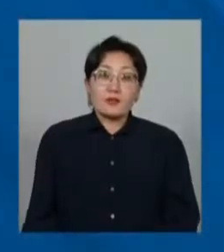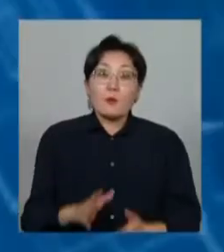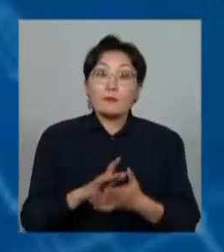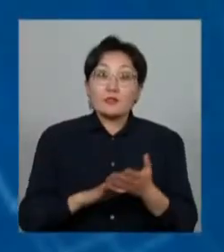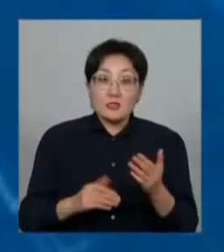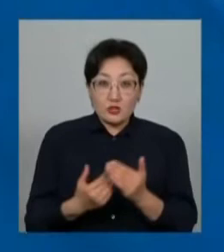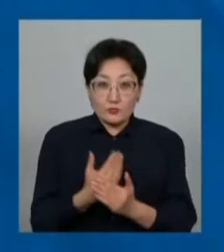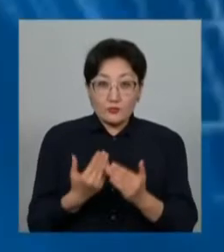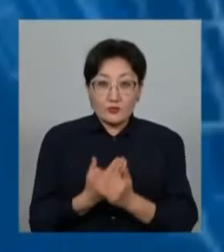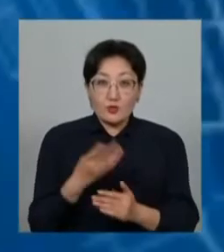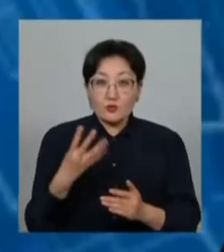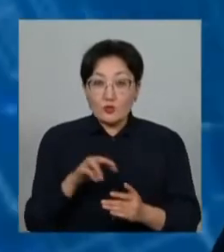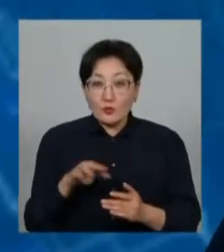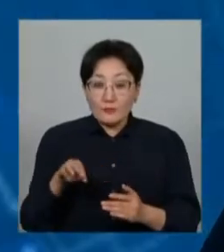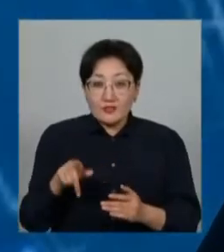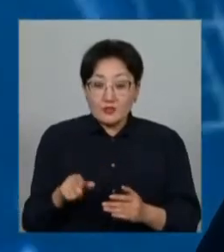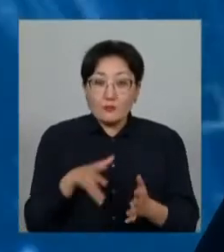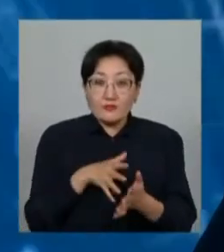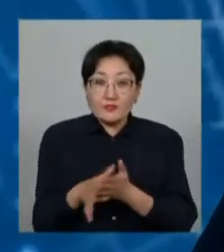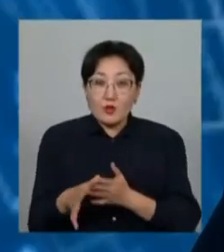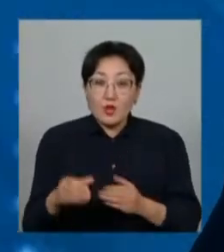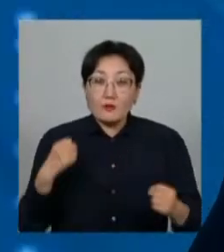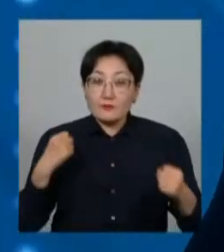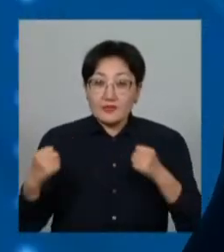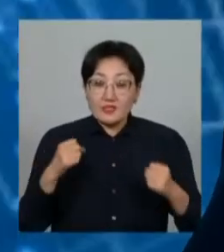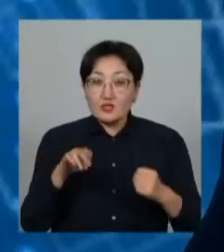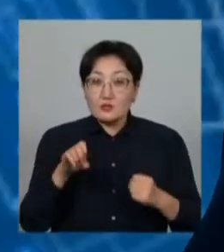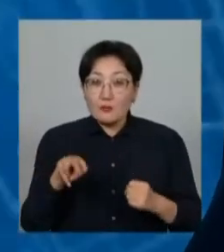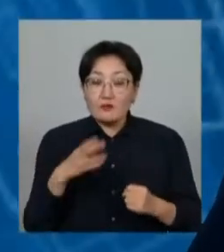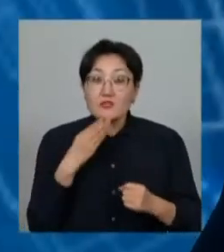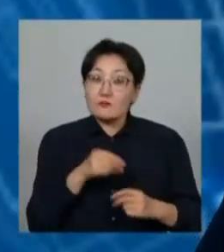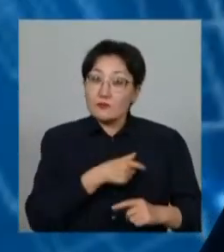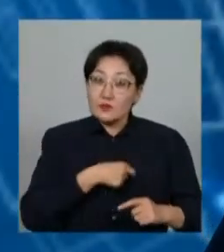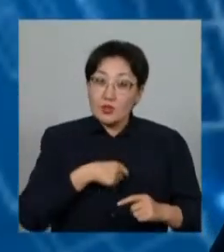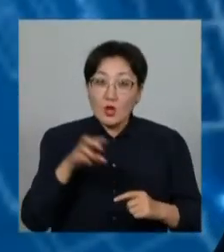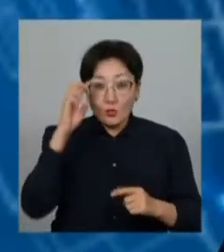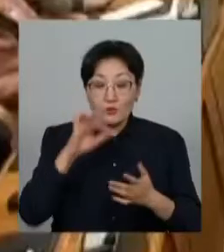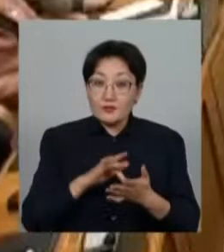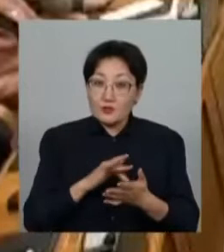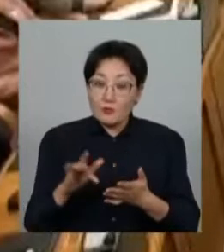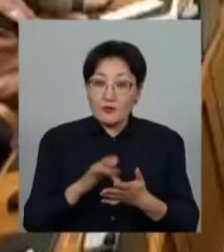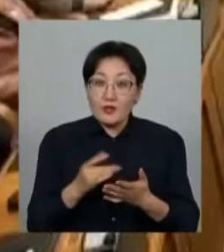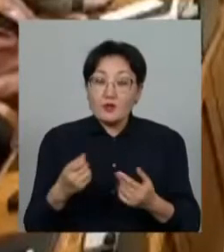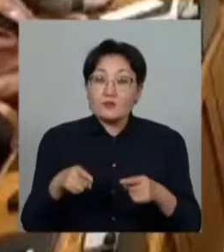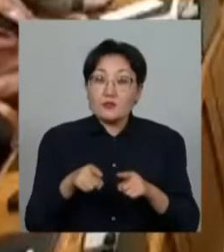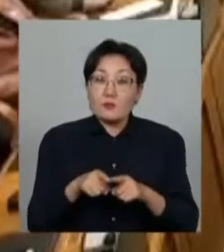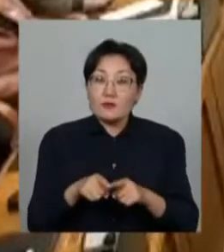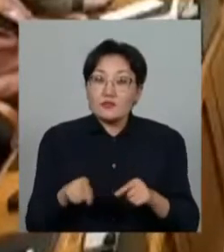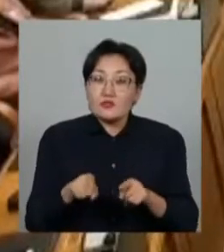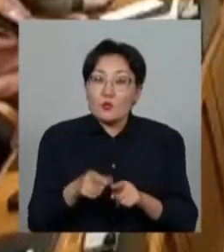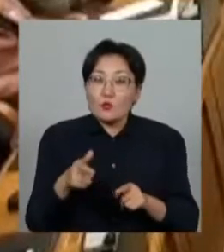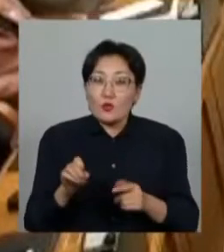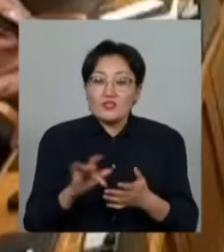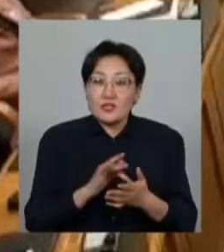Продолжаем выпуск. 40 миллионов тенге тратят на фитнес и спа для своих менеджеров госпредприятия, обирая такими аппетитами